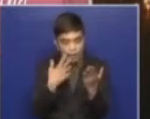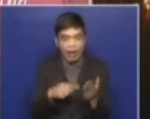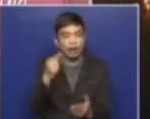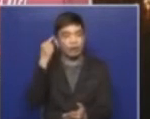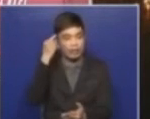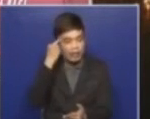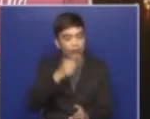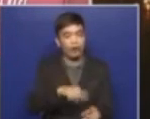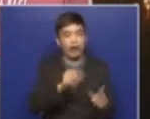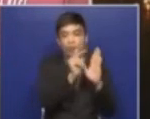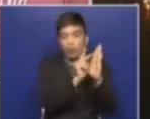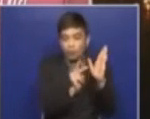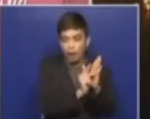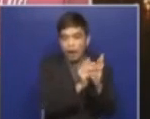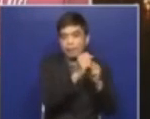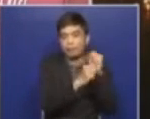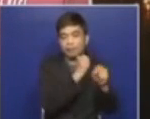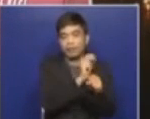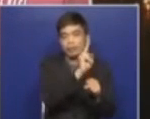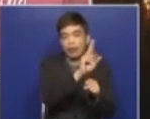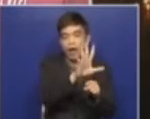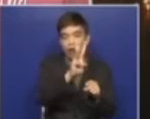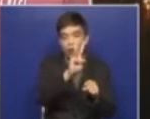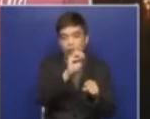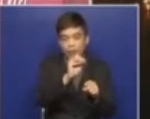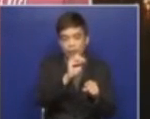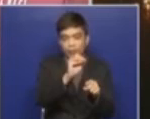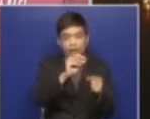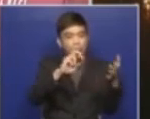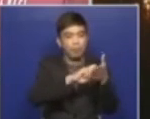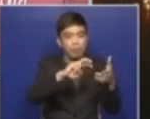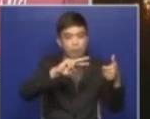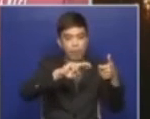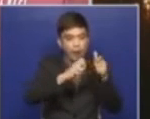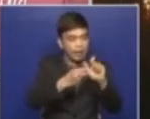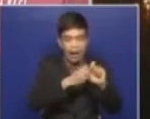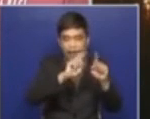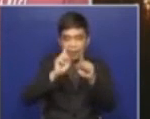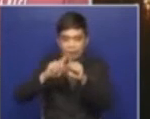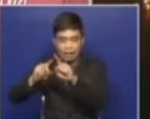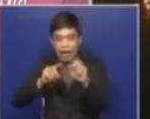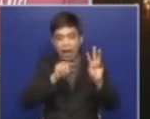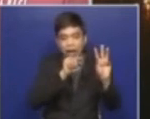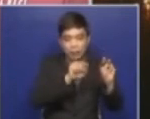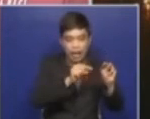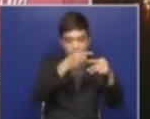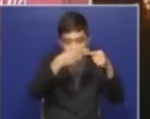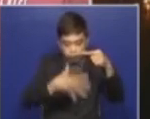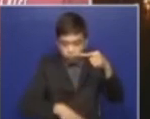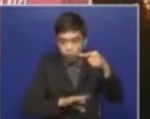ารัฐธรรมนูญปี2560มีปัญหาแทบทุกหมวดค่ะเกี่ยวพันโยงใยกันกว่า100มาตราและต้องได้รับการแ